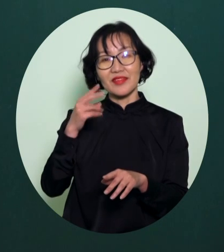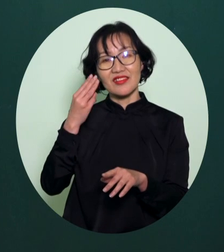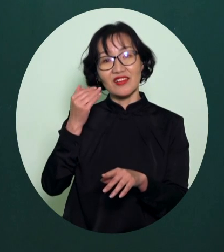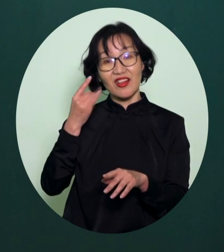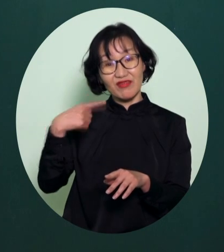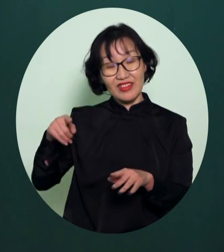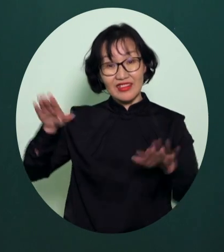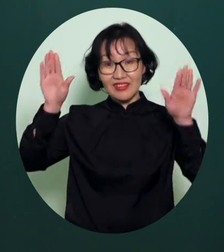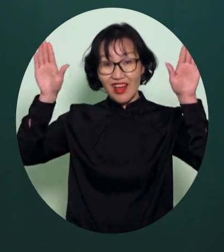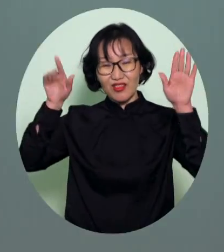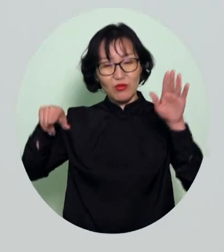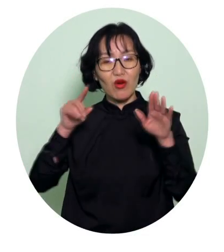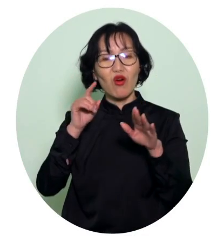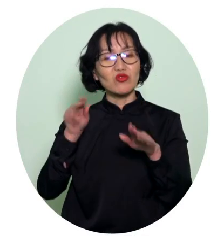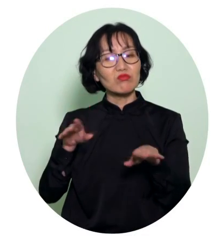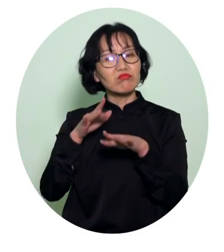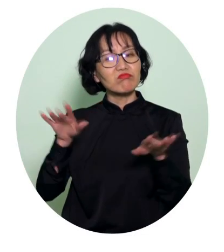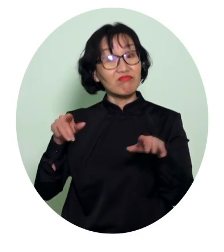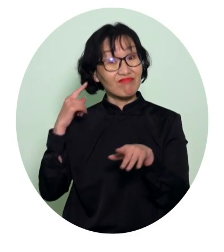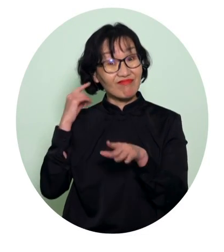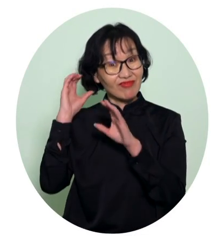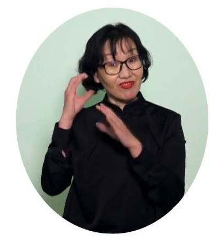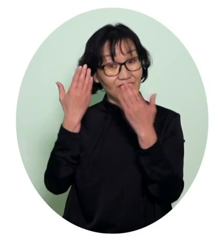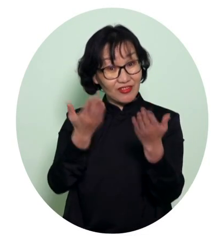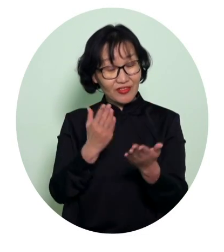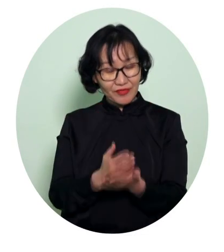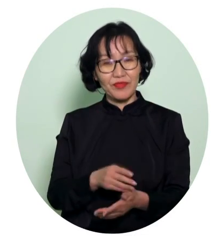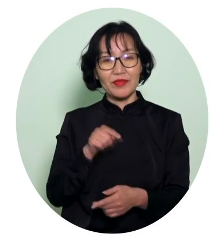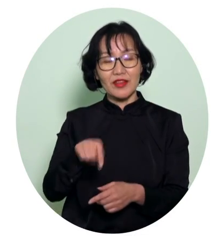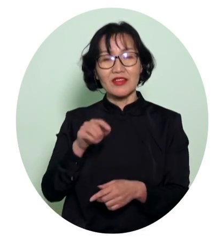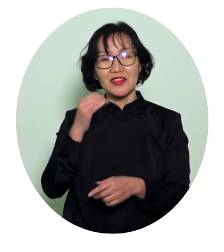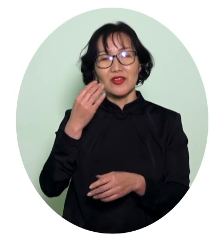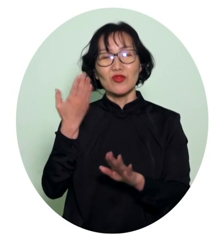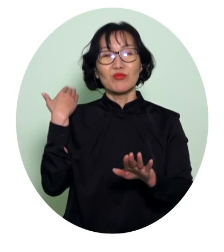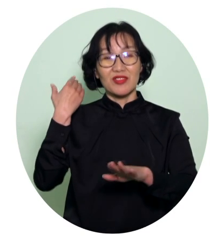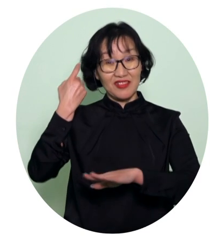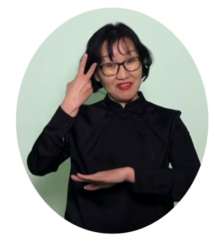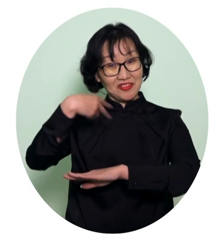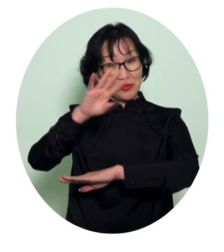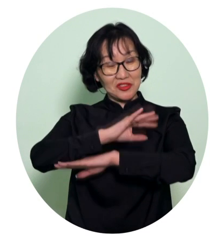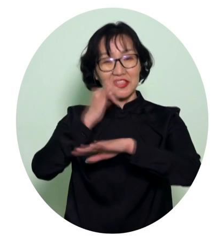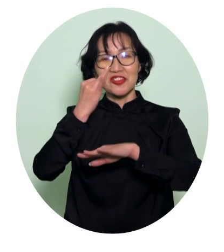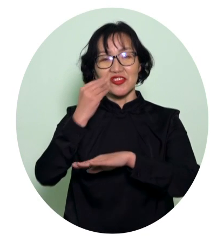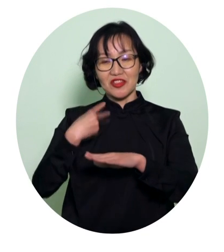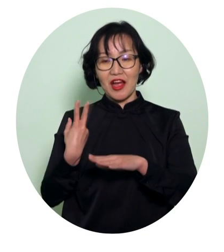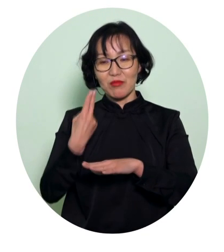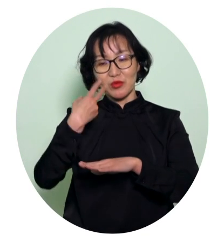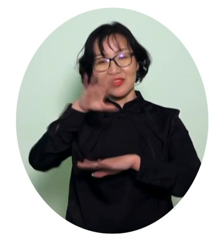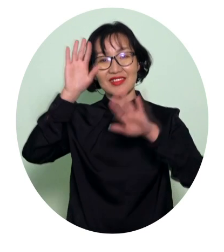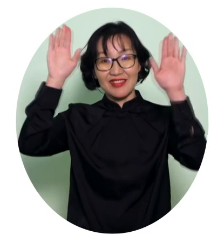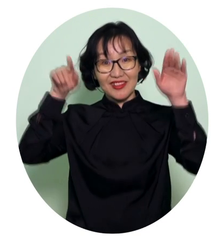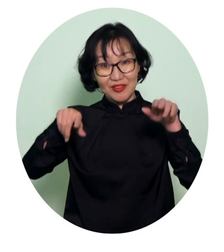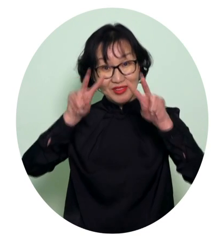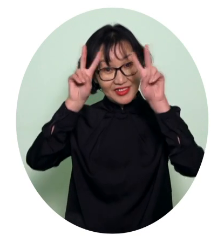наадам хөгжмийн хэсгээ сонслоо. Өмнөх хичээлээр бид нар Лавгс Рунгаан зөвхөн Ижитигээ үдсэн наадамгийн 1-р хэсгийг орсон